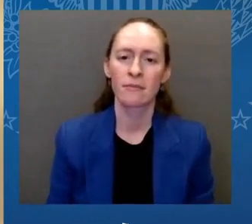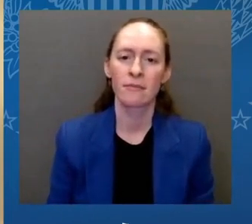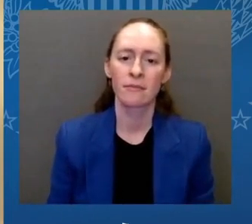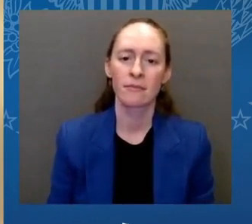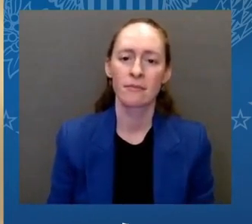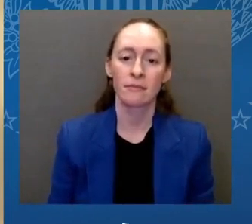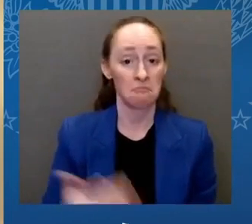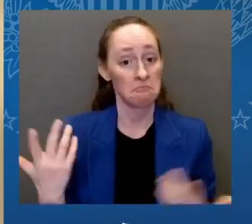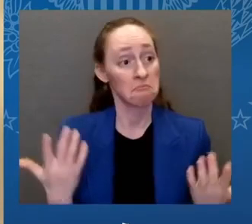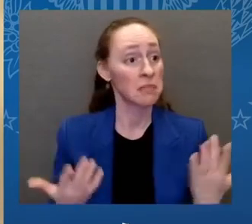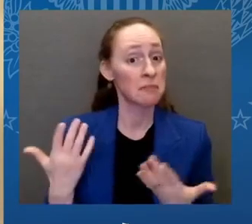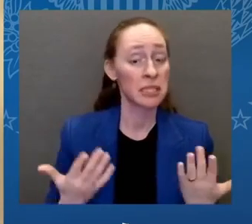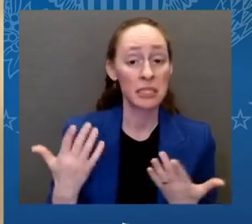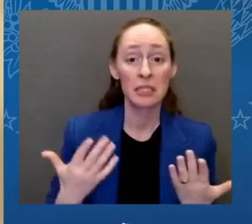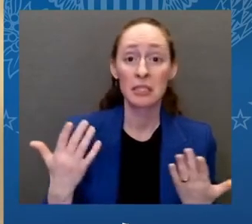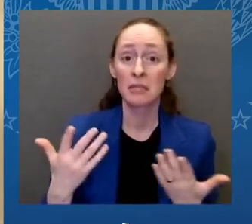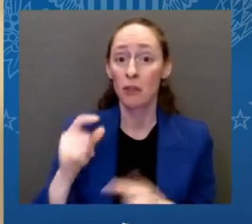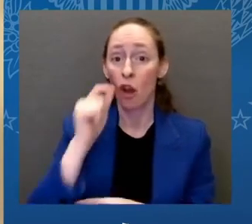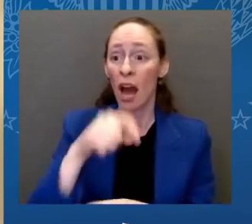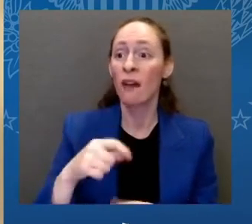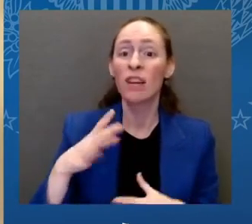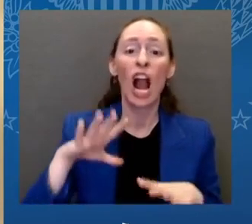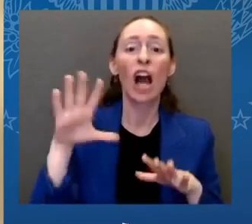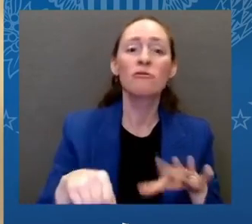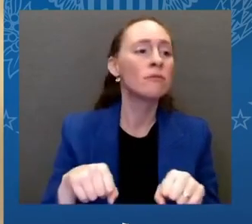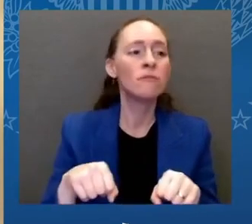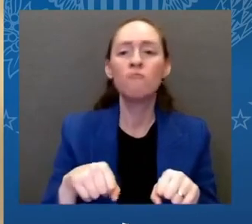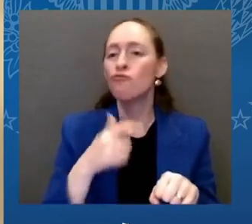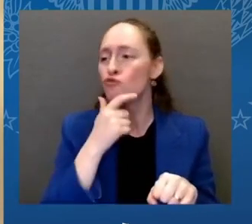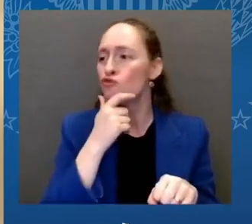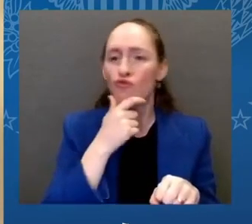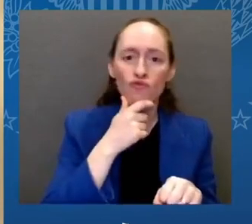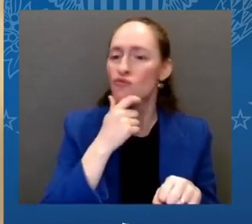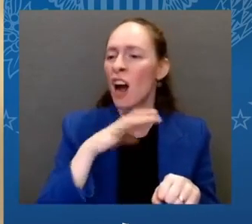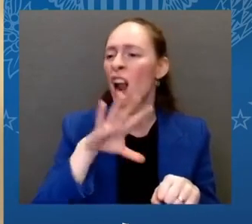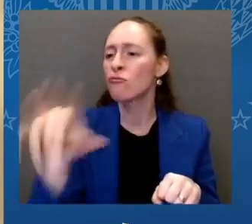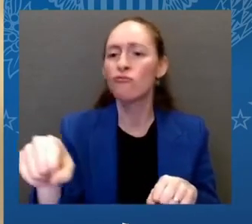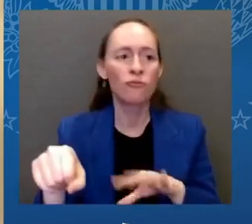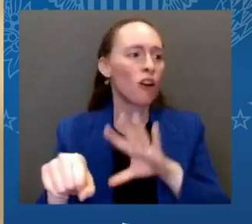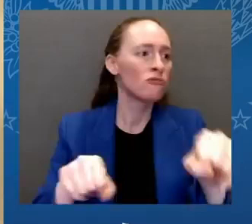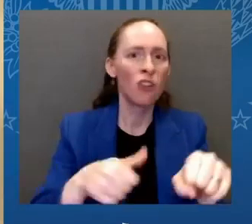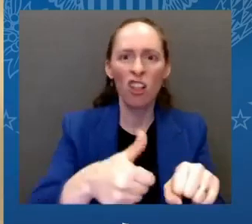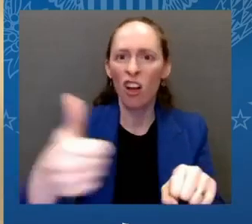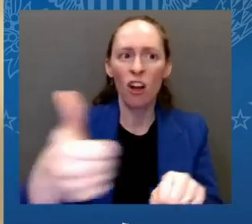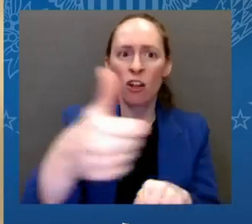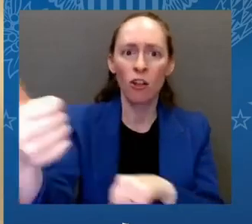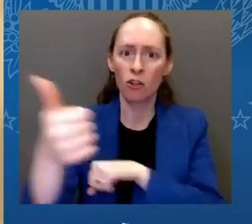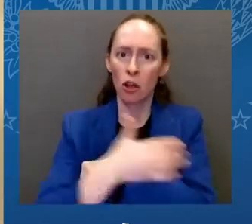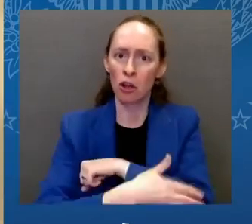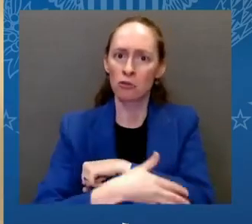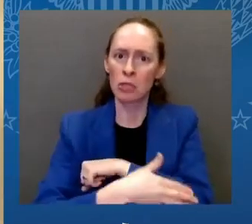до світу, абсолютно неадекватним, для чого йому відправляти меседж? Він повинен бути